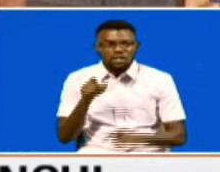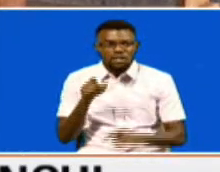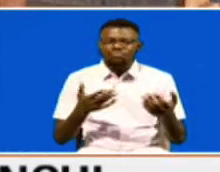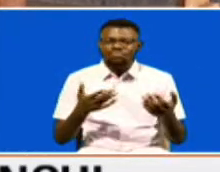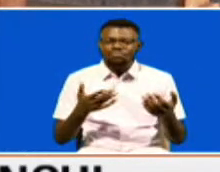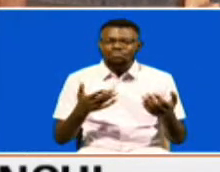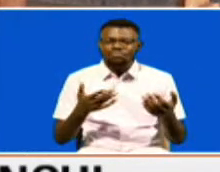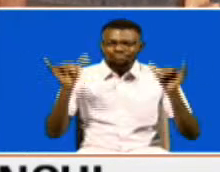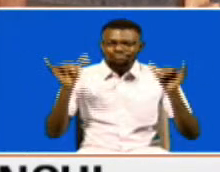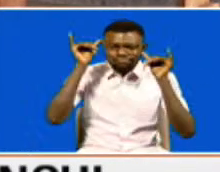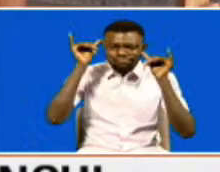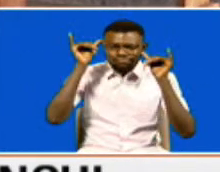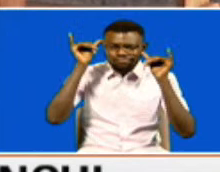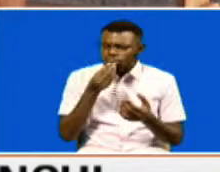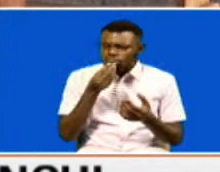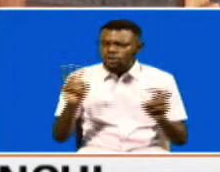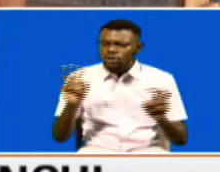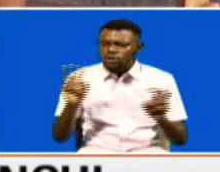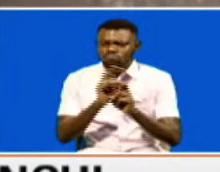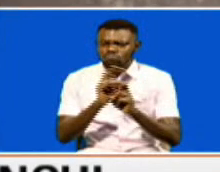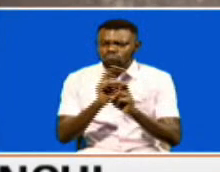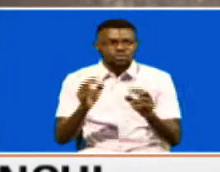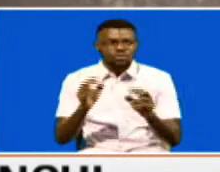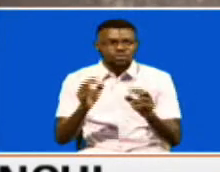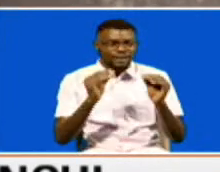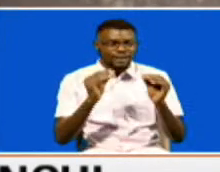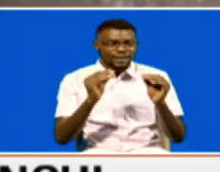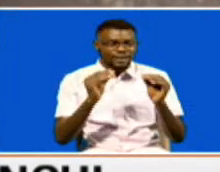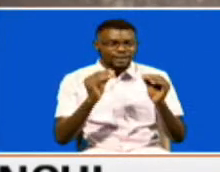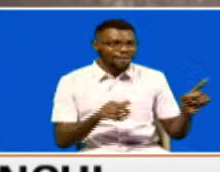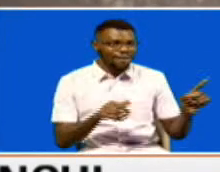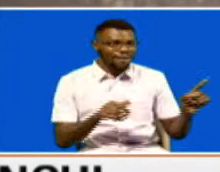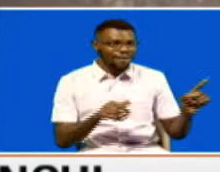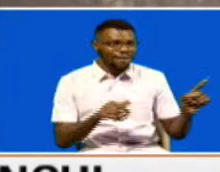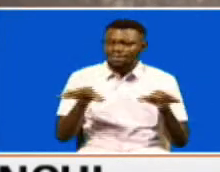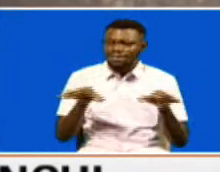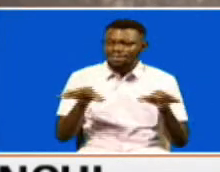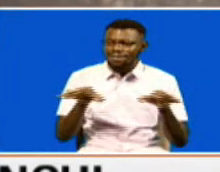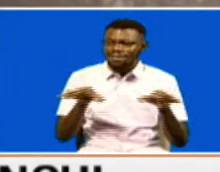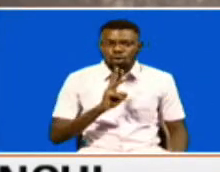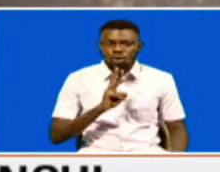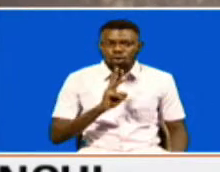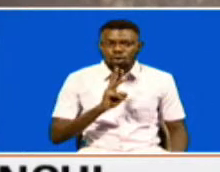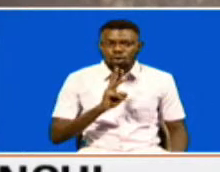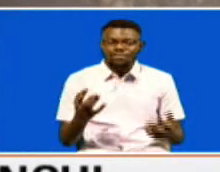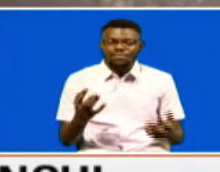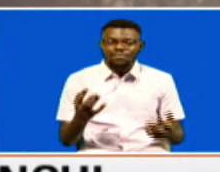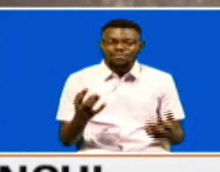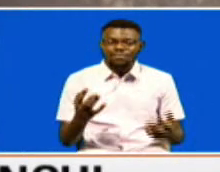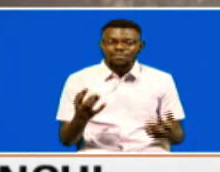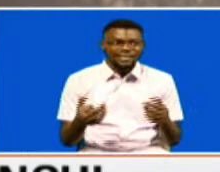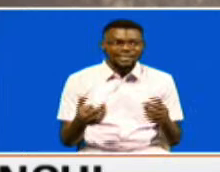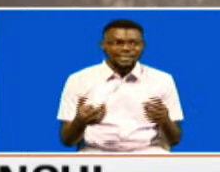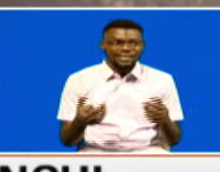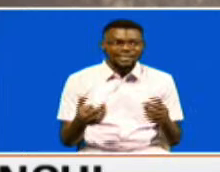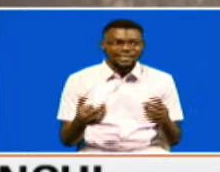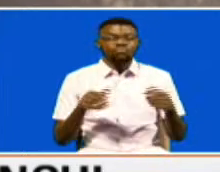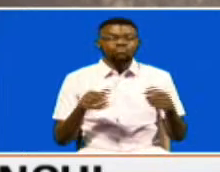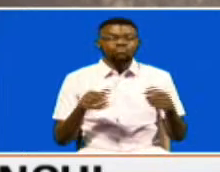anavyoelezea mwalimu mkuu wa shule hiyo Sam Odundo. Apart from water and grass, they normally go to look for